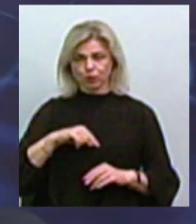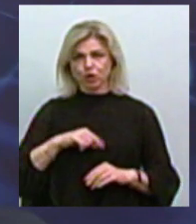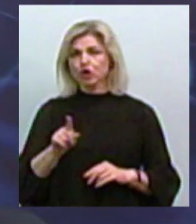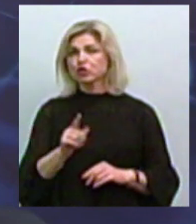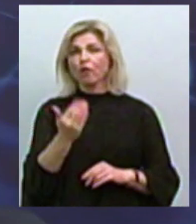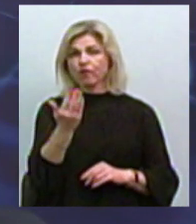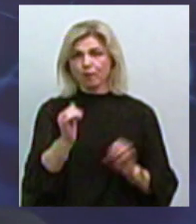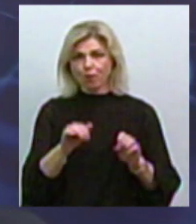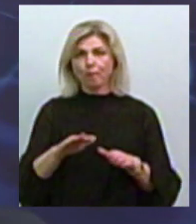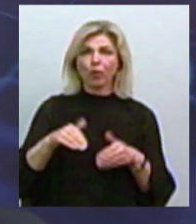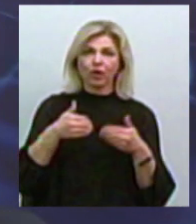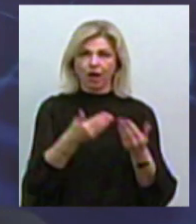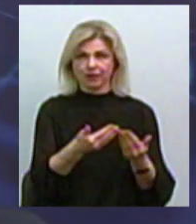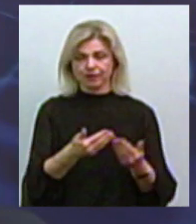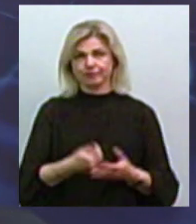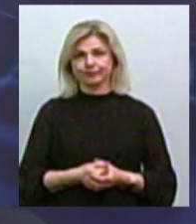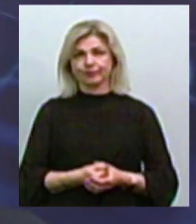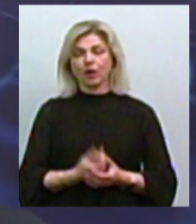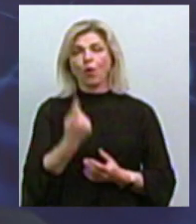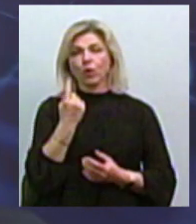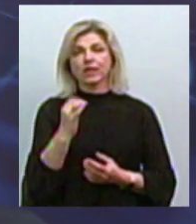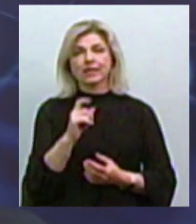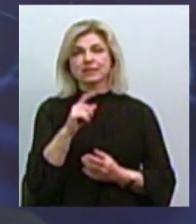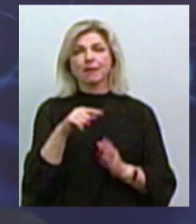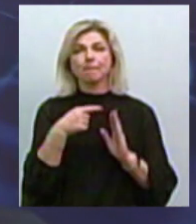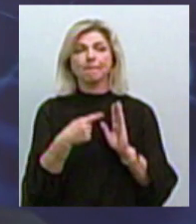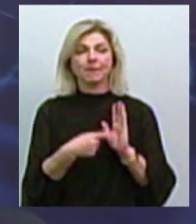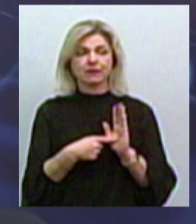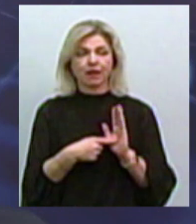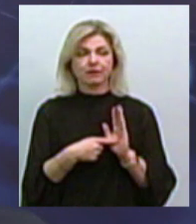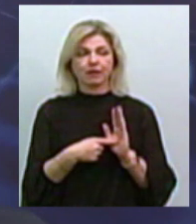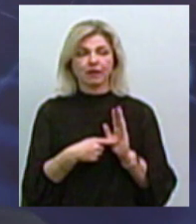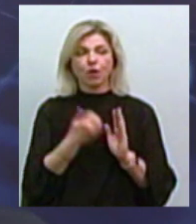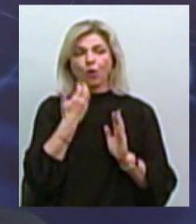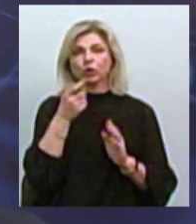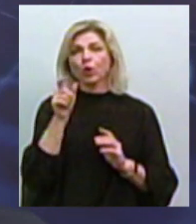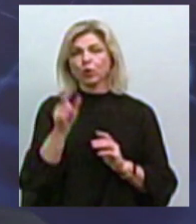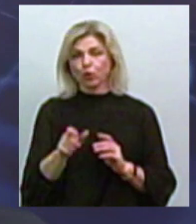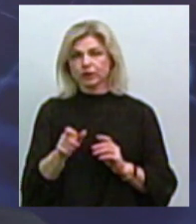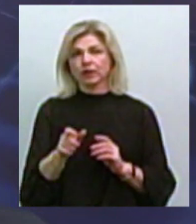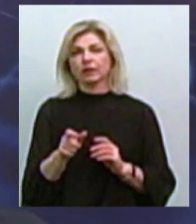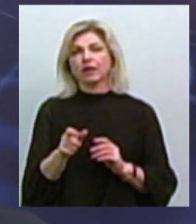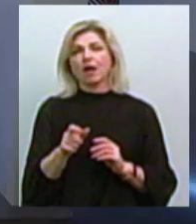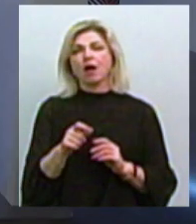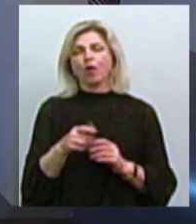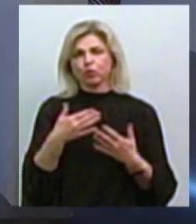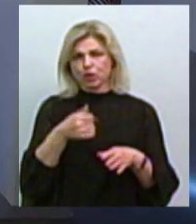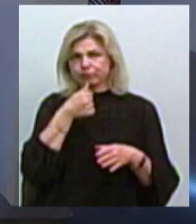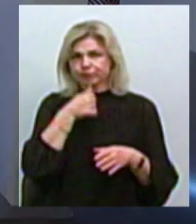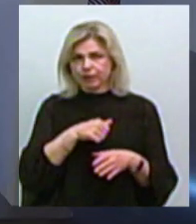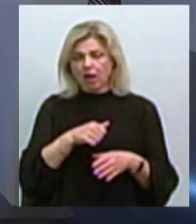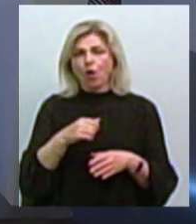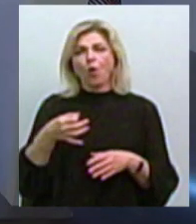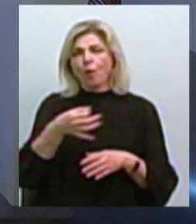глядачам? Дивіться, у нас один із питань, коли от людина приходить в районний рівень, на обласний